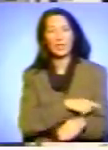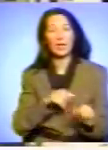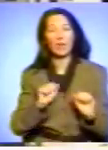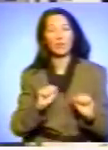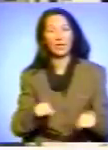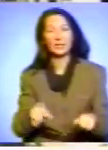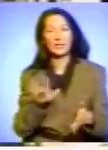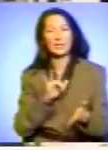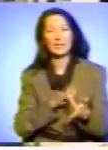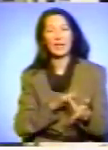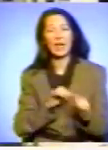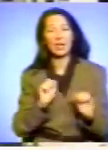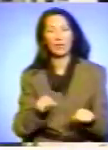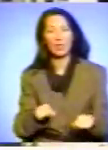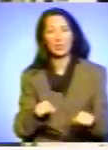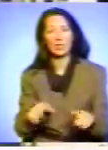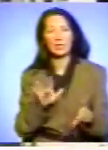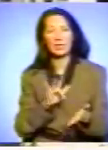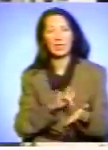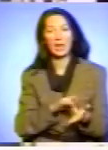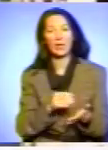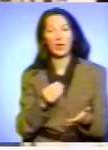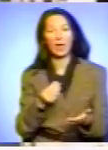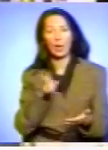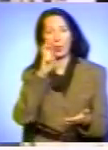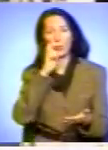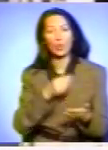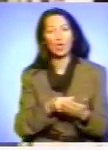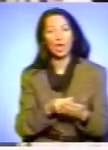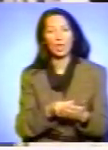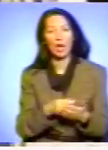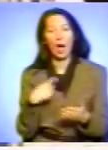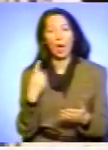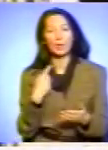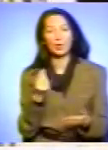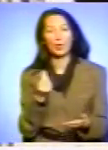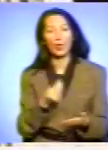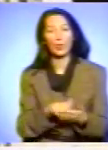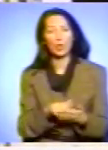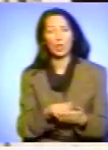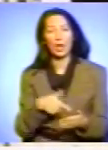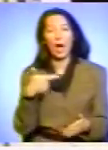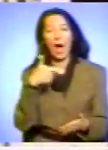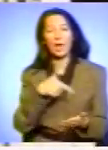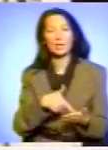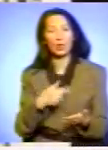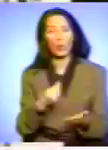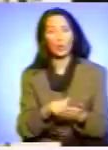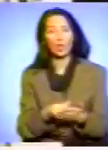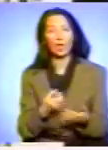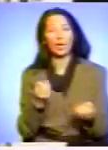власті, центральної власті, центрального бюджету, обласного бюджету, городського і,